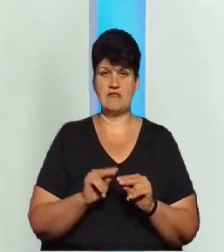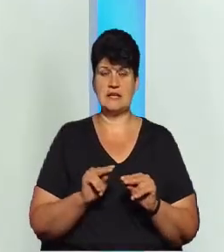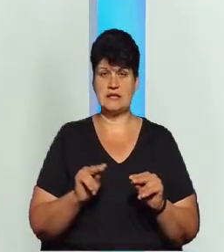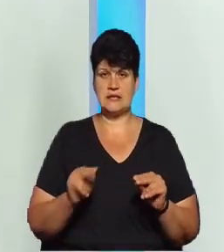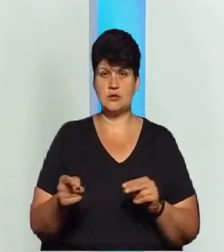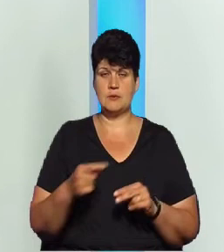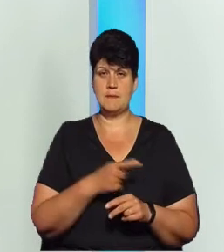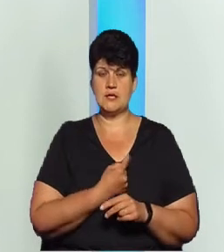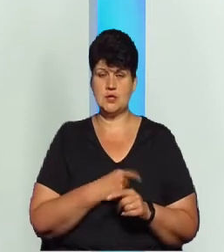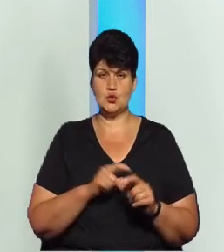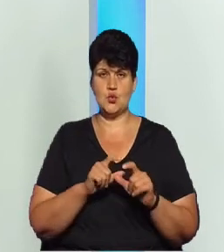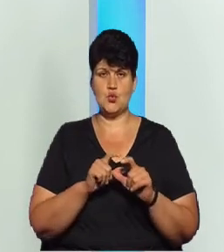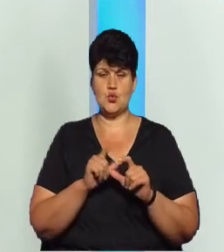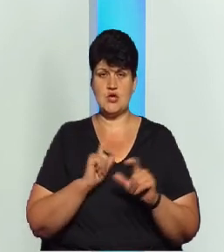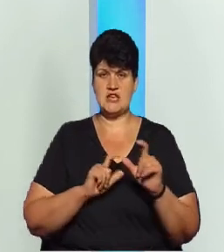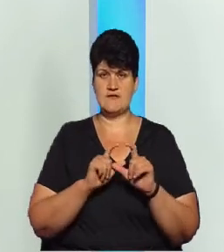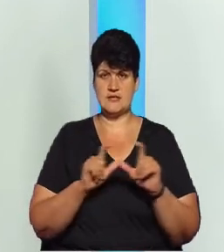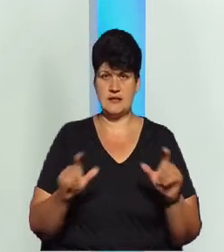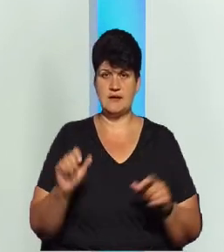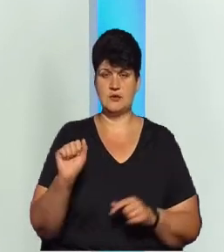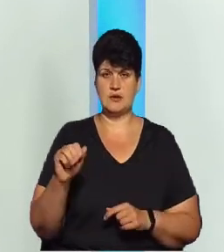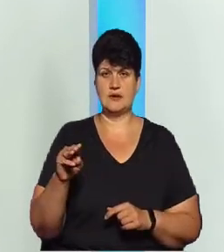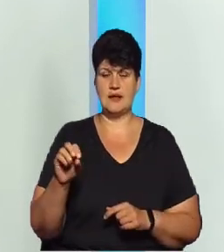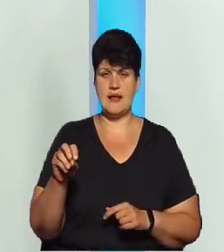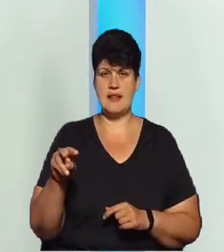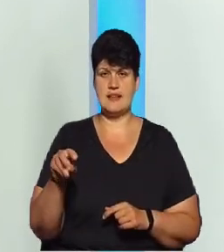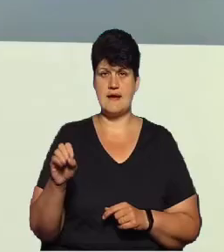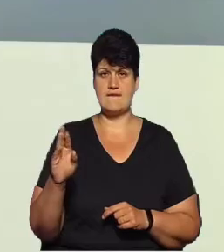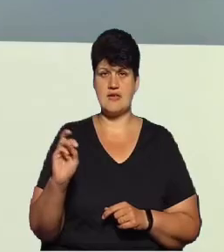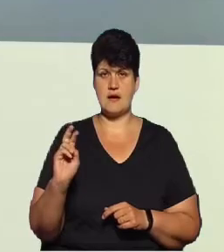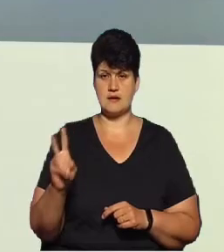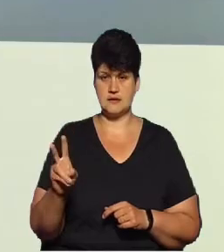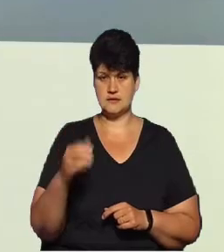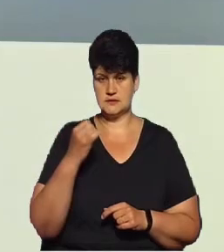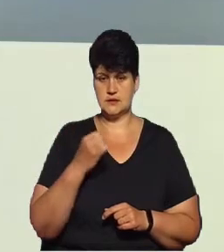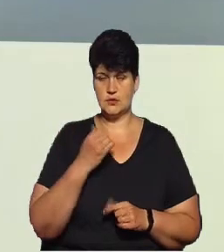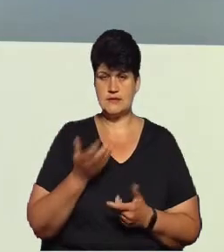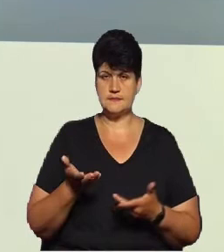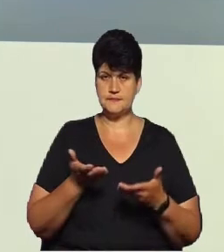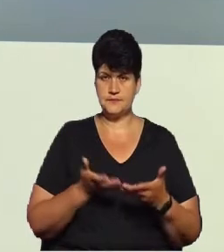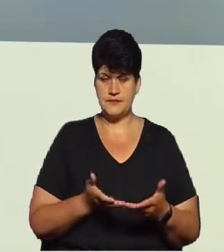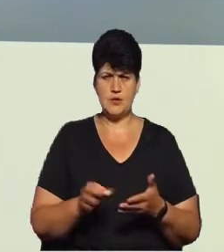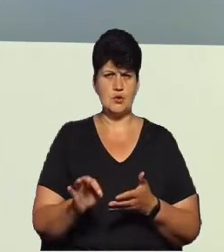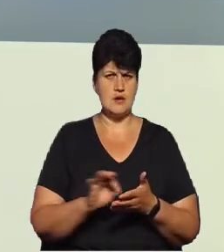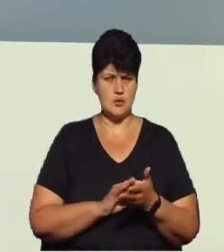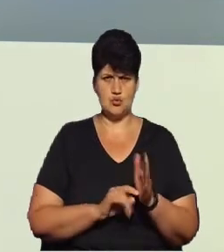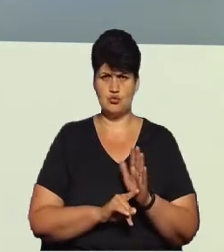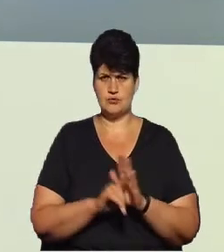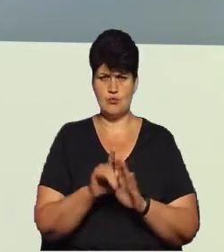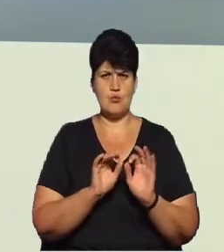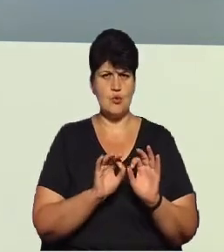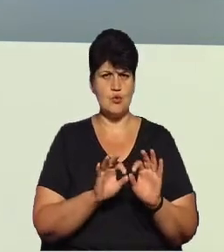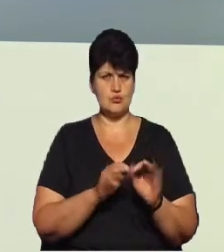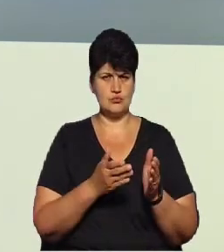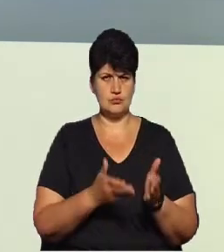медичних наук Анатолій Телев'як. Вітаю вас, пане Анатолію. Дякую за запрошення. Можливо, одразу почнете коментуєте таку ідею чи